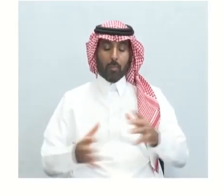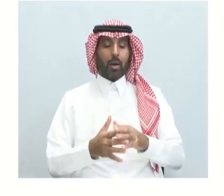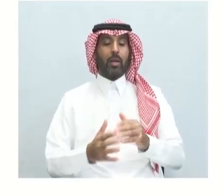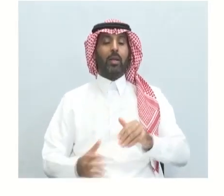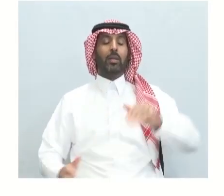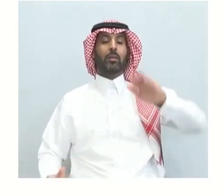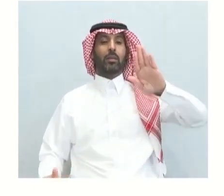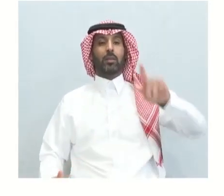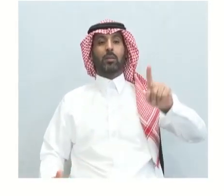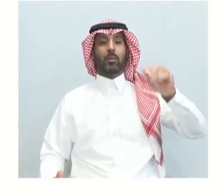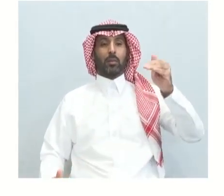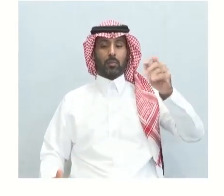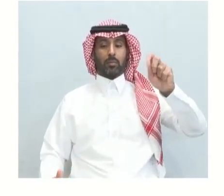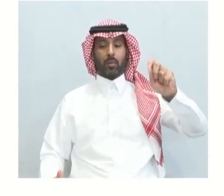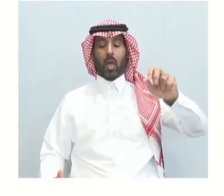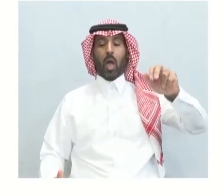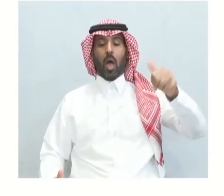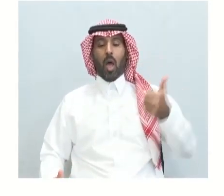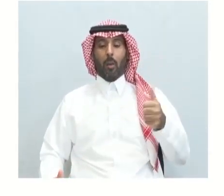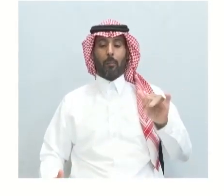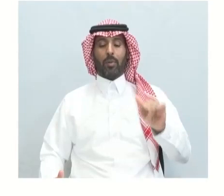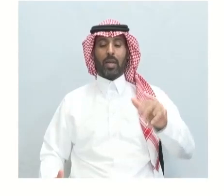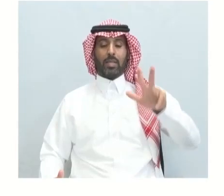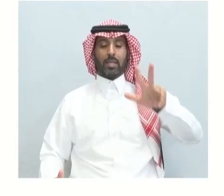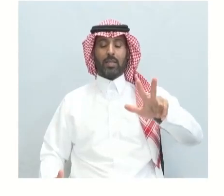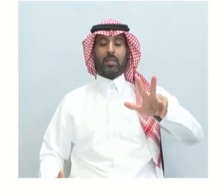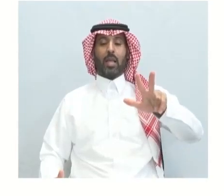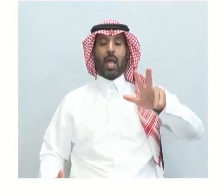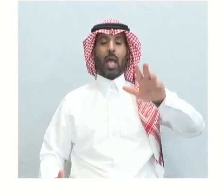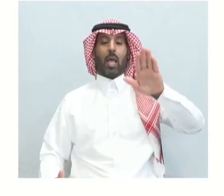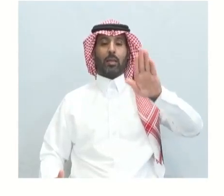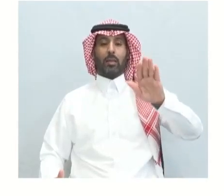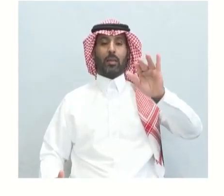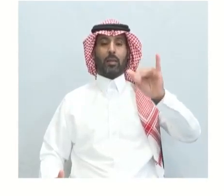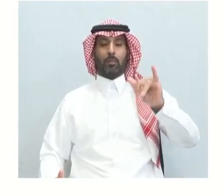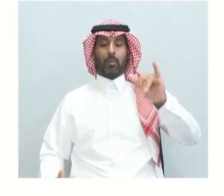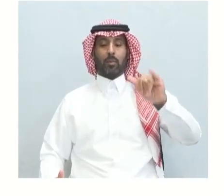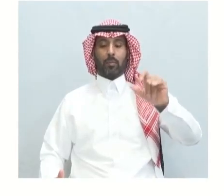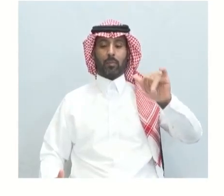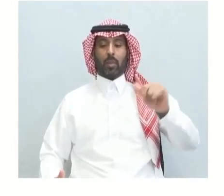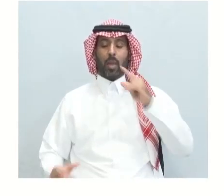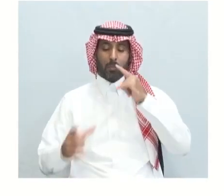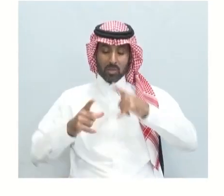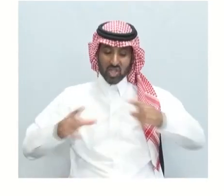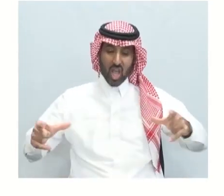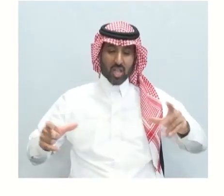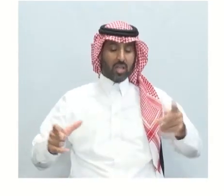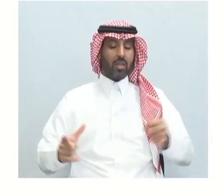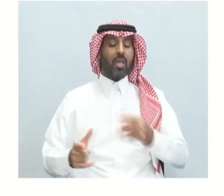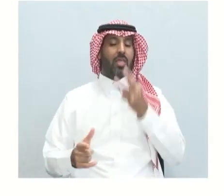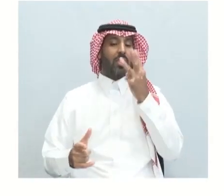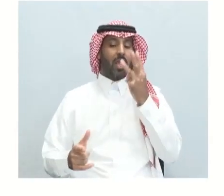السميم التي تقع جنوب شرقيه الربع الخالي بين حدود المملكه وعمان وتبلغ مساحتها